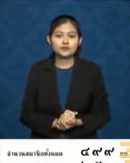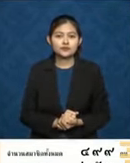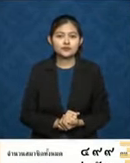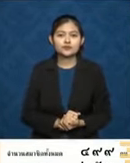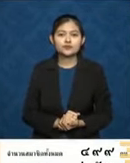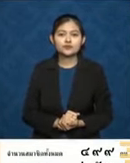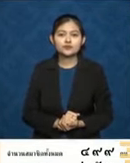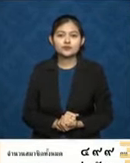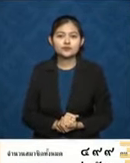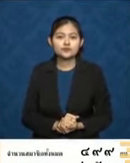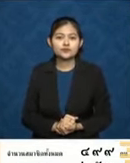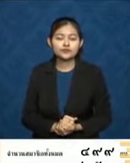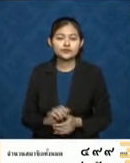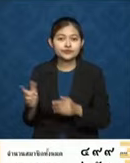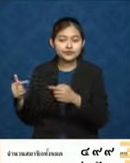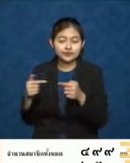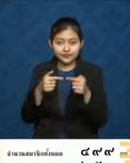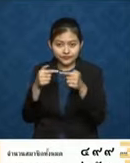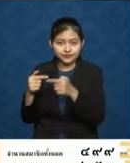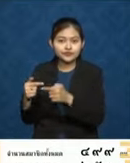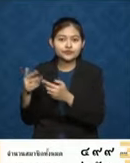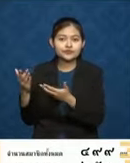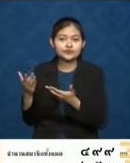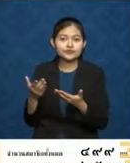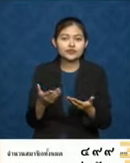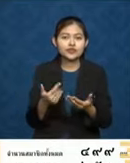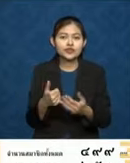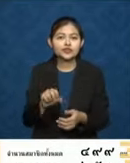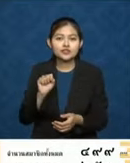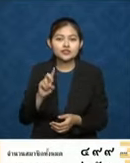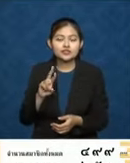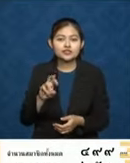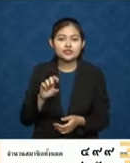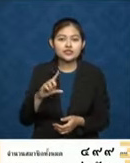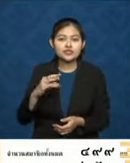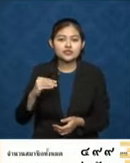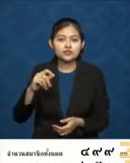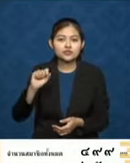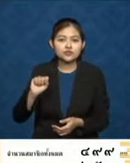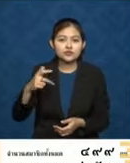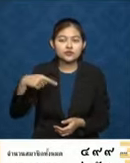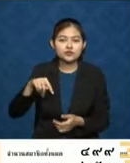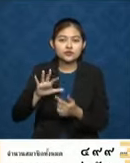ครับครับต่อไปขอเชิญคุณศรีโสภาโคตรคำลือ